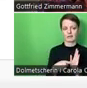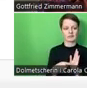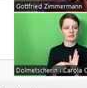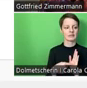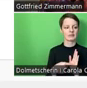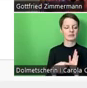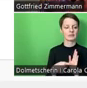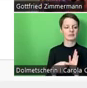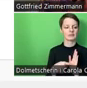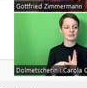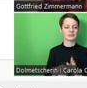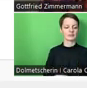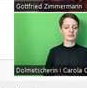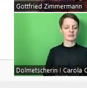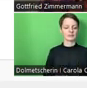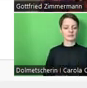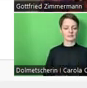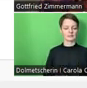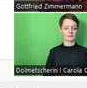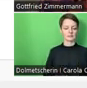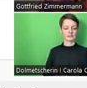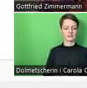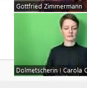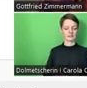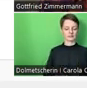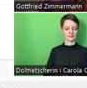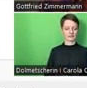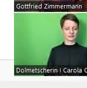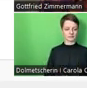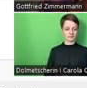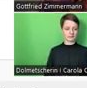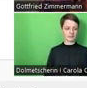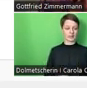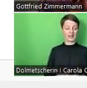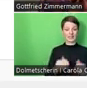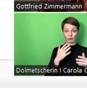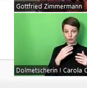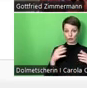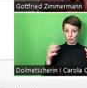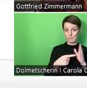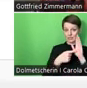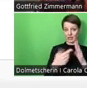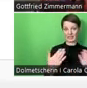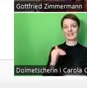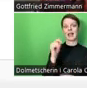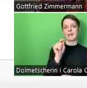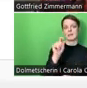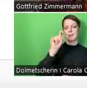die Dinge, die wir jetzt zusammen durchgehen wollen, gelb markiert hier. Zum einen